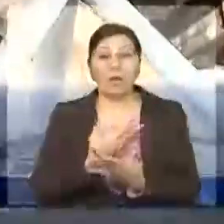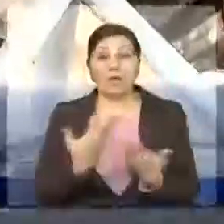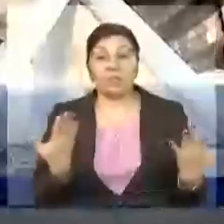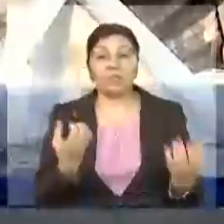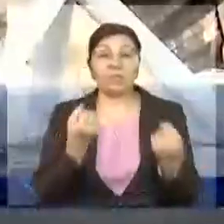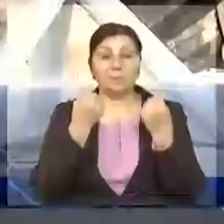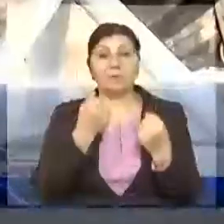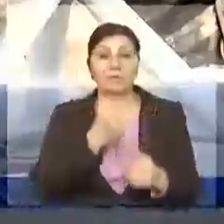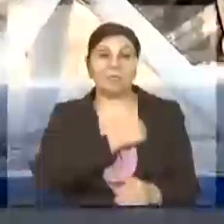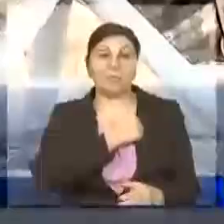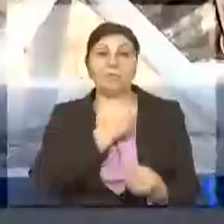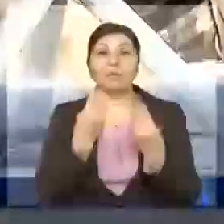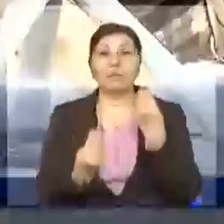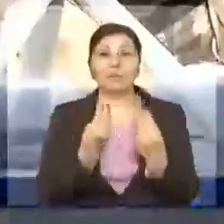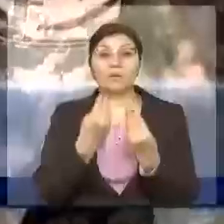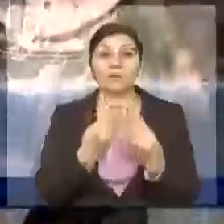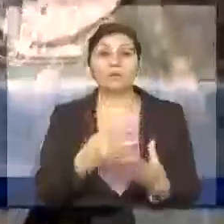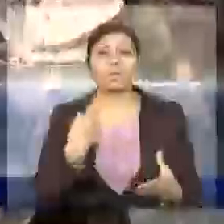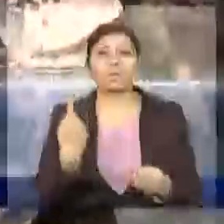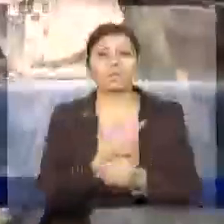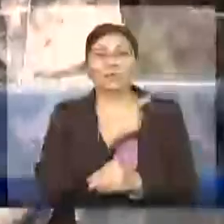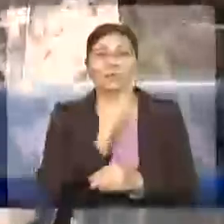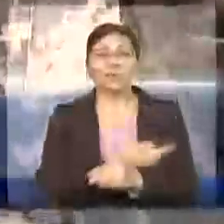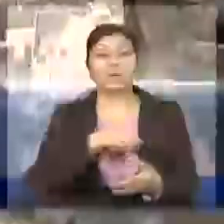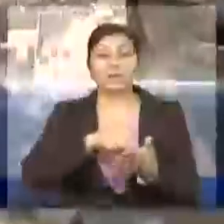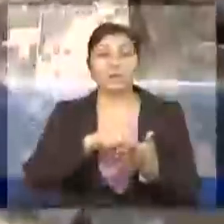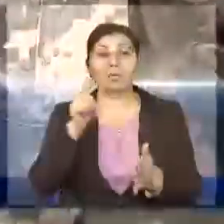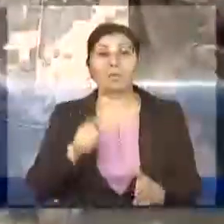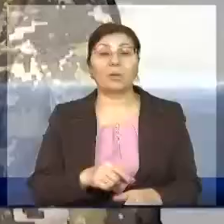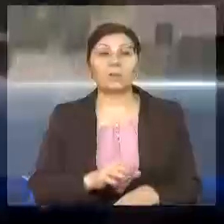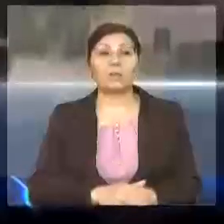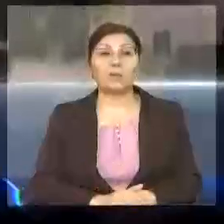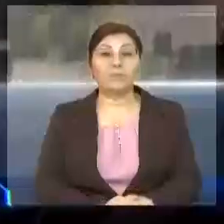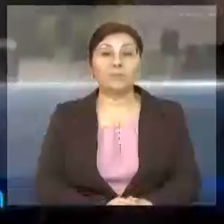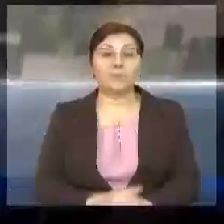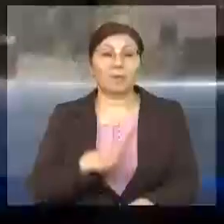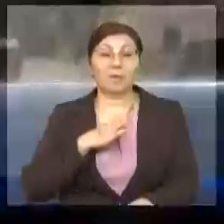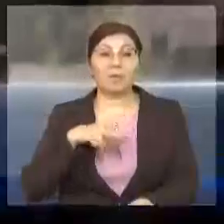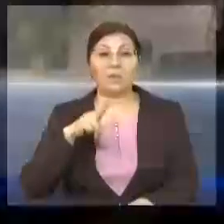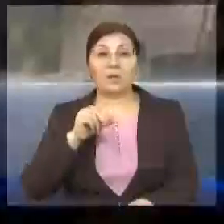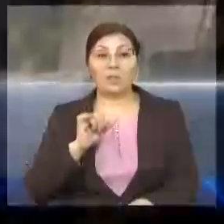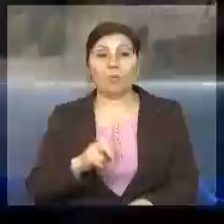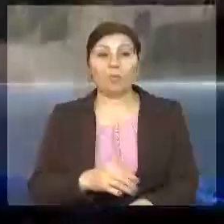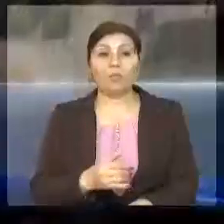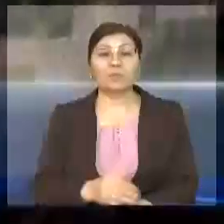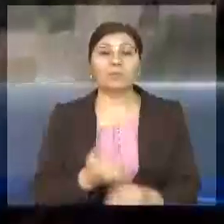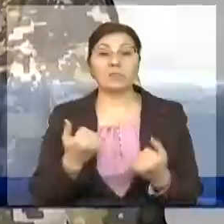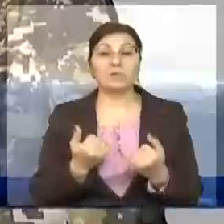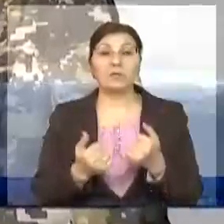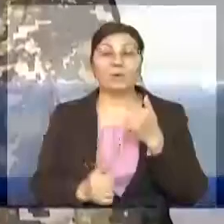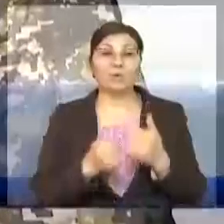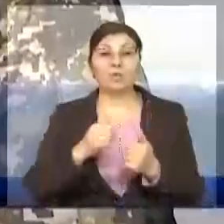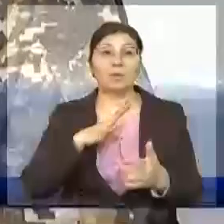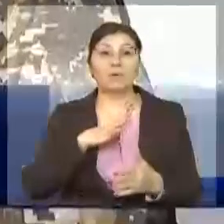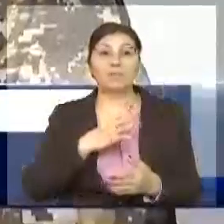препятствий и командные игры. Один из сильнейших участников был Якуб Тамаев. Сегодня проходят общевойсковые соревнования.